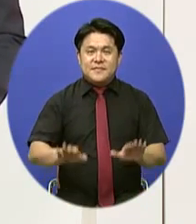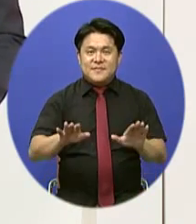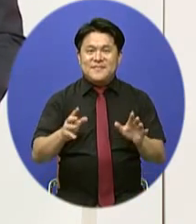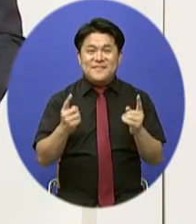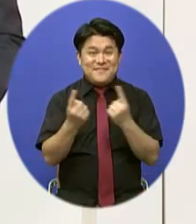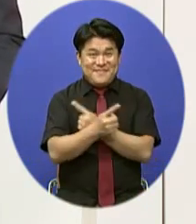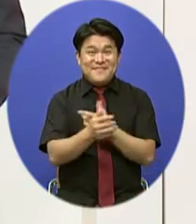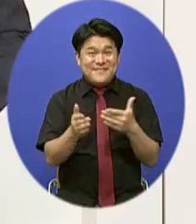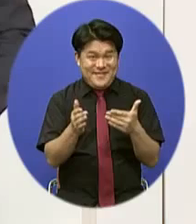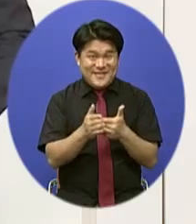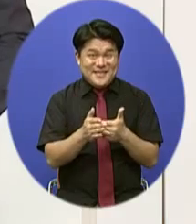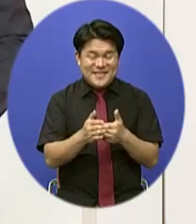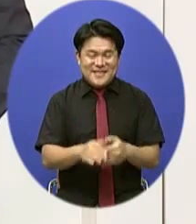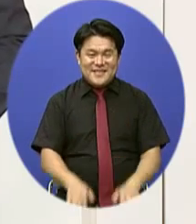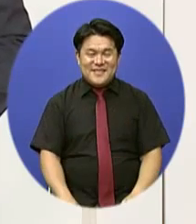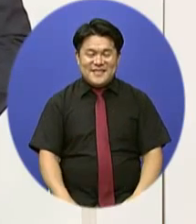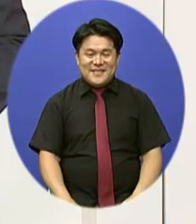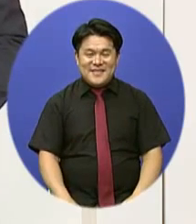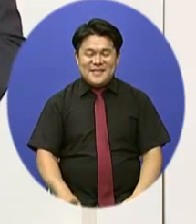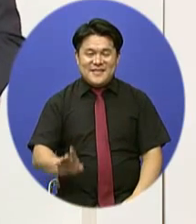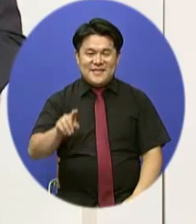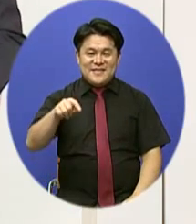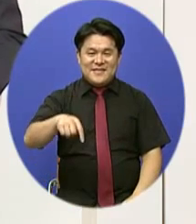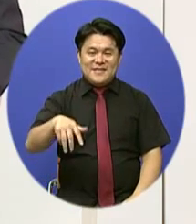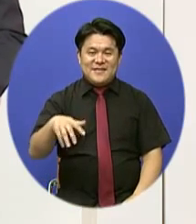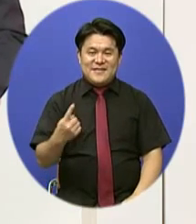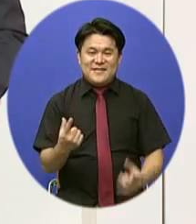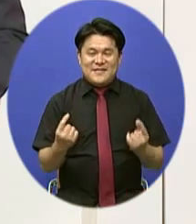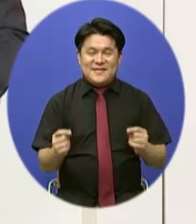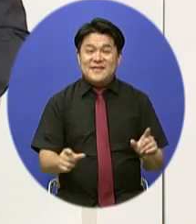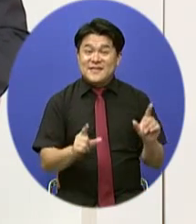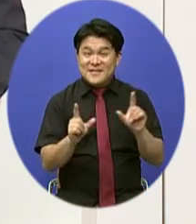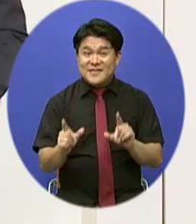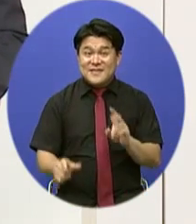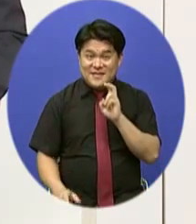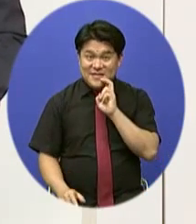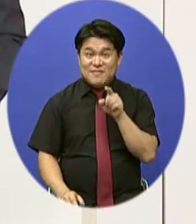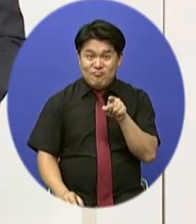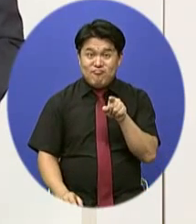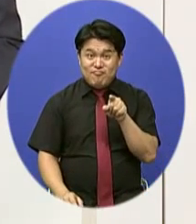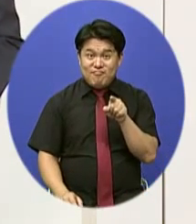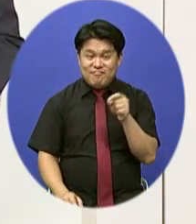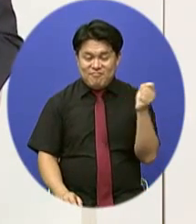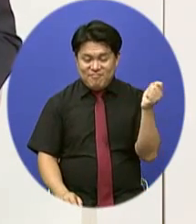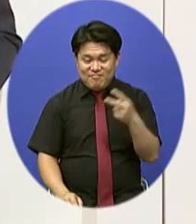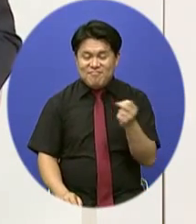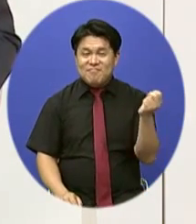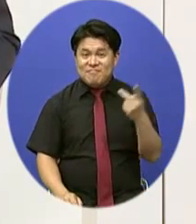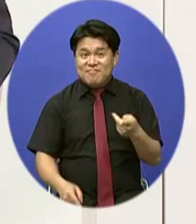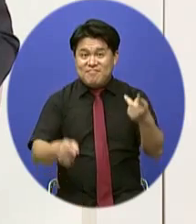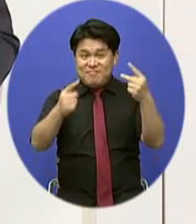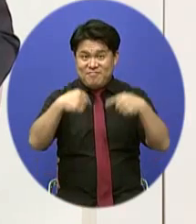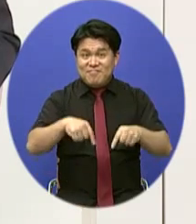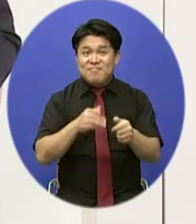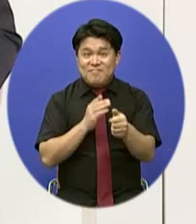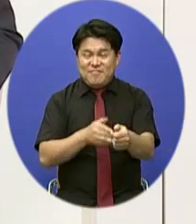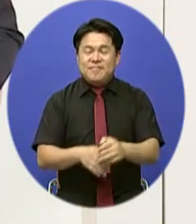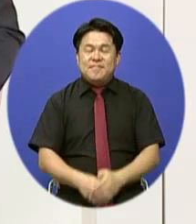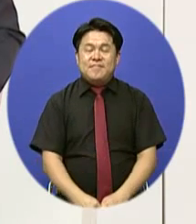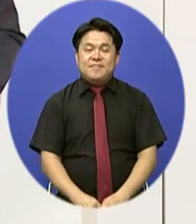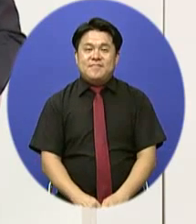같아요, 이제. 자, 네. 오늘 부처 같은 인생, 네. 어머니, 네. 자주 참여해 주시고요. 네.